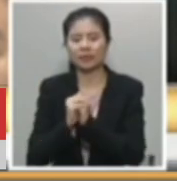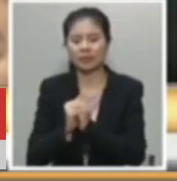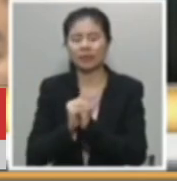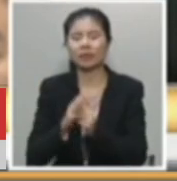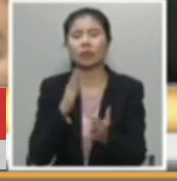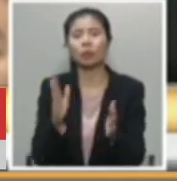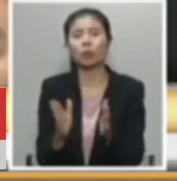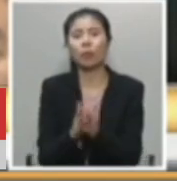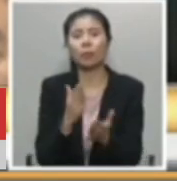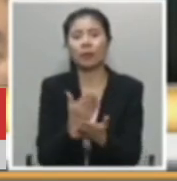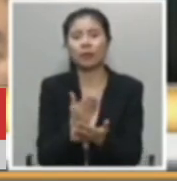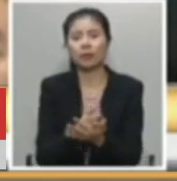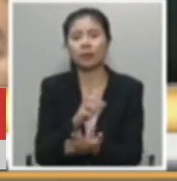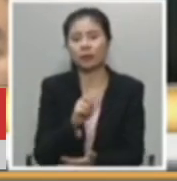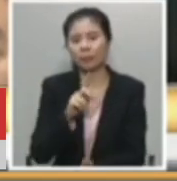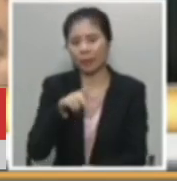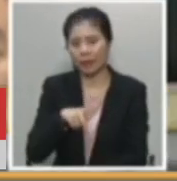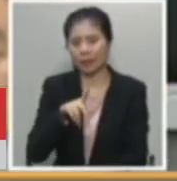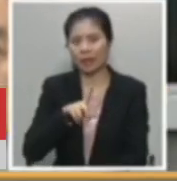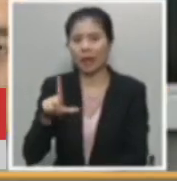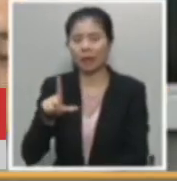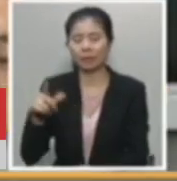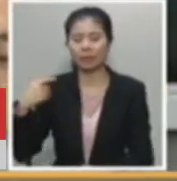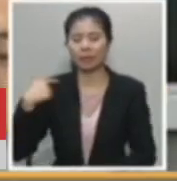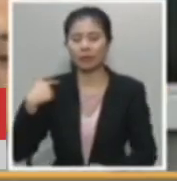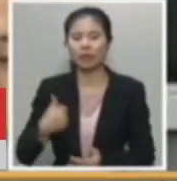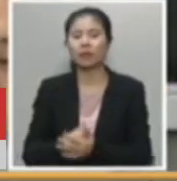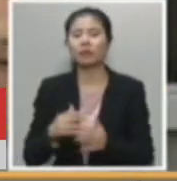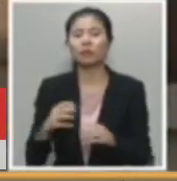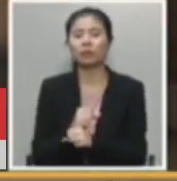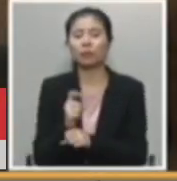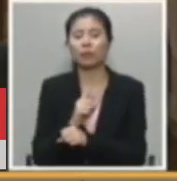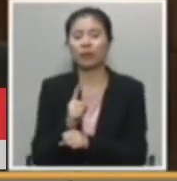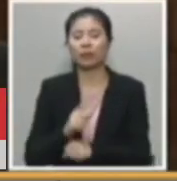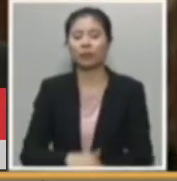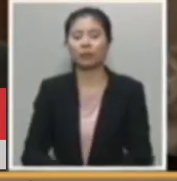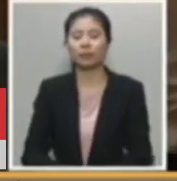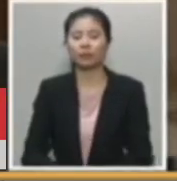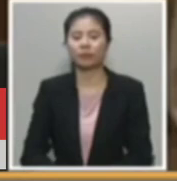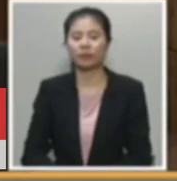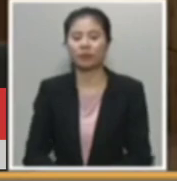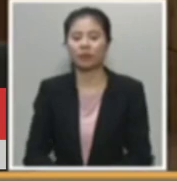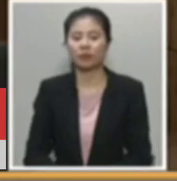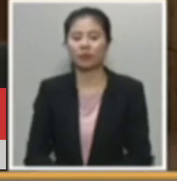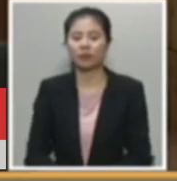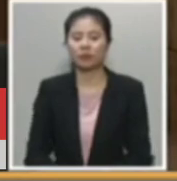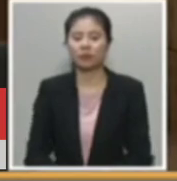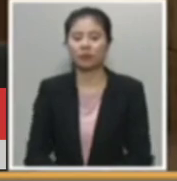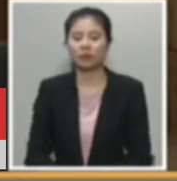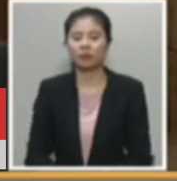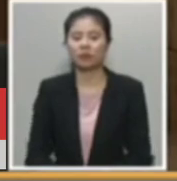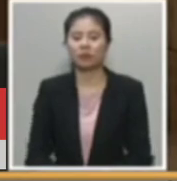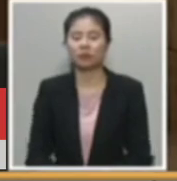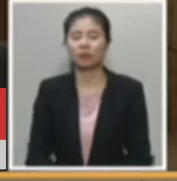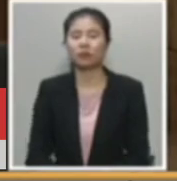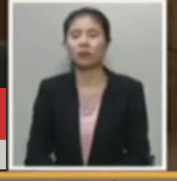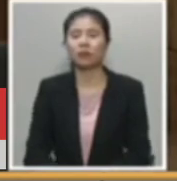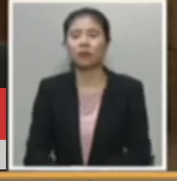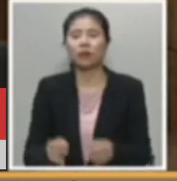บาทท่านประธานครับสรุปว่ากองทัพซื้อรถถัง38